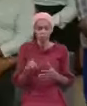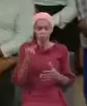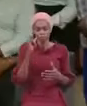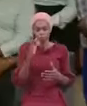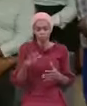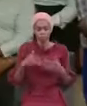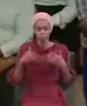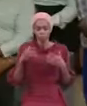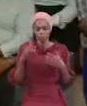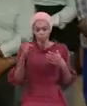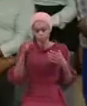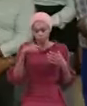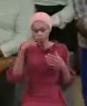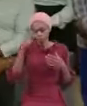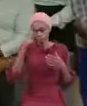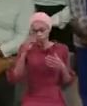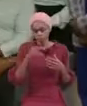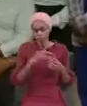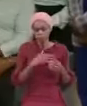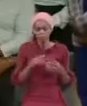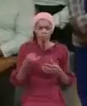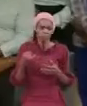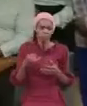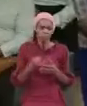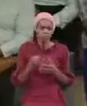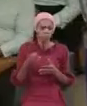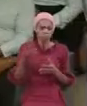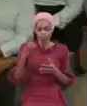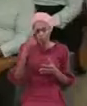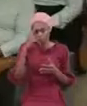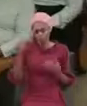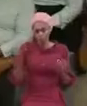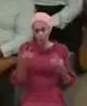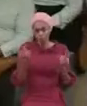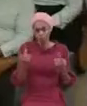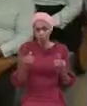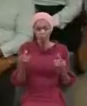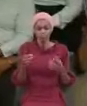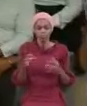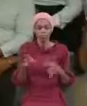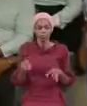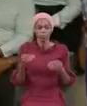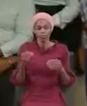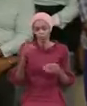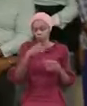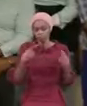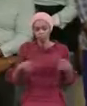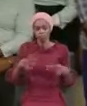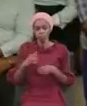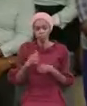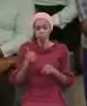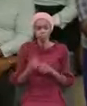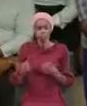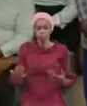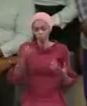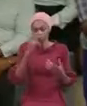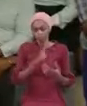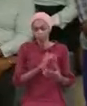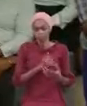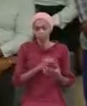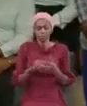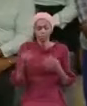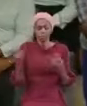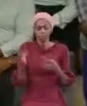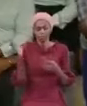séjour au milieu d'eux car c'est involontairement que tout le peuple a péché si c'est une seule personne qui a péché